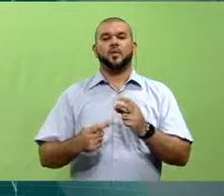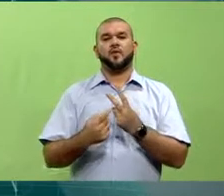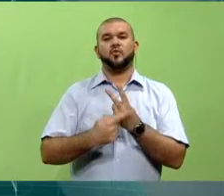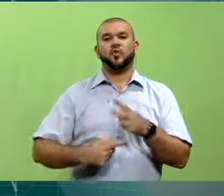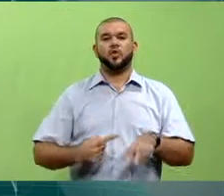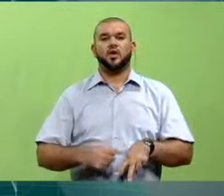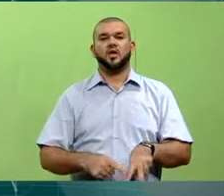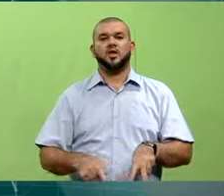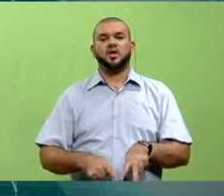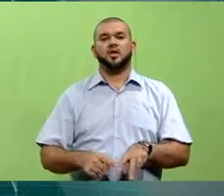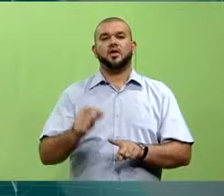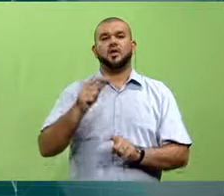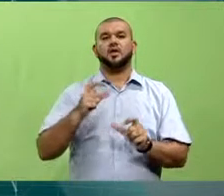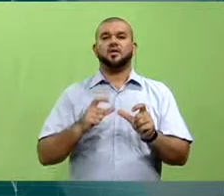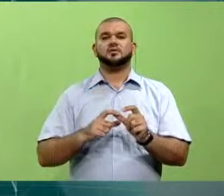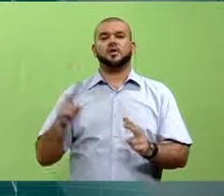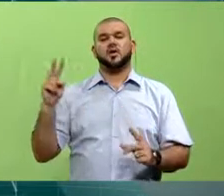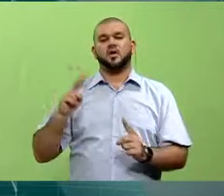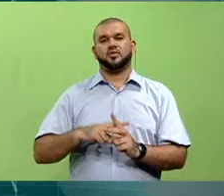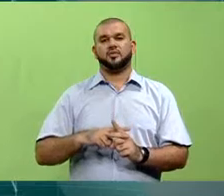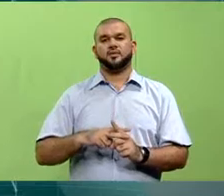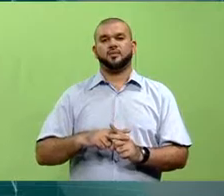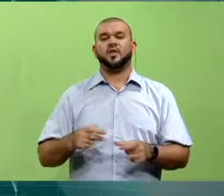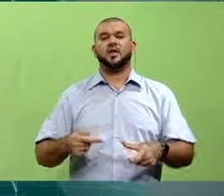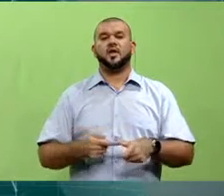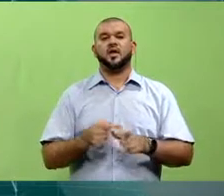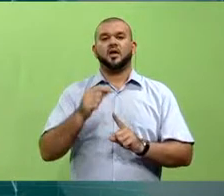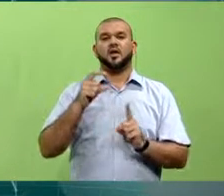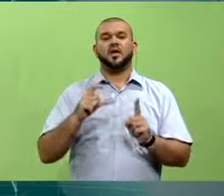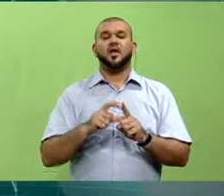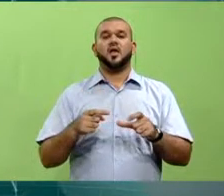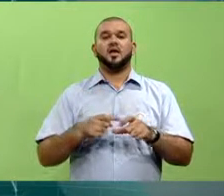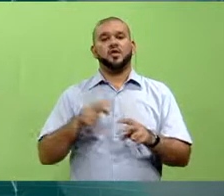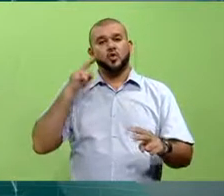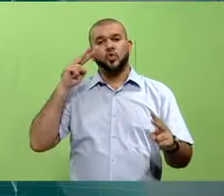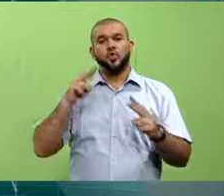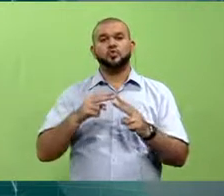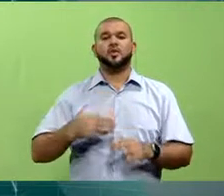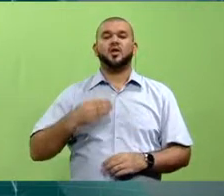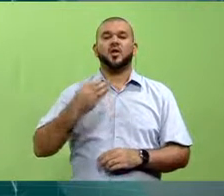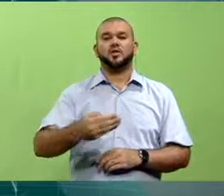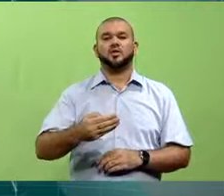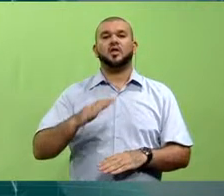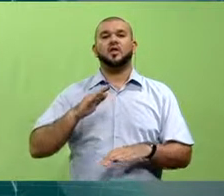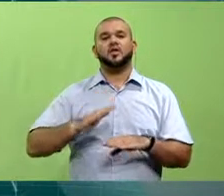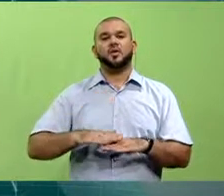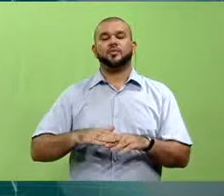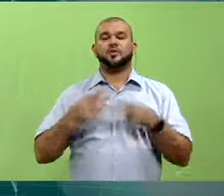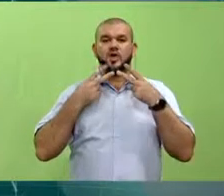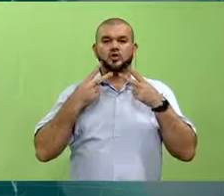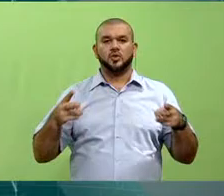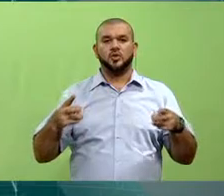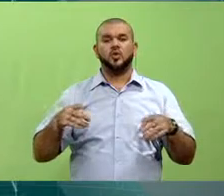masada olduğunu ifade etti. Yaz tatili nedeniyle Ağustos'ta görüşme olmayacağını